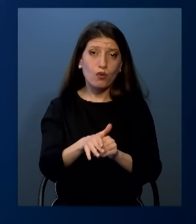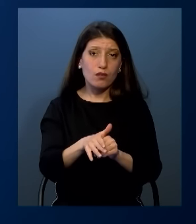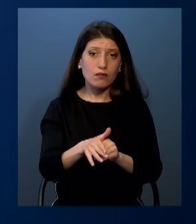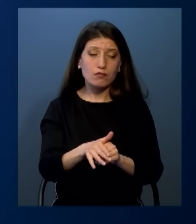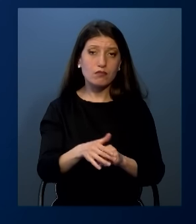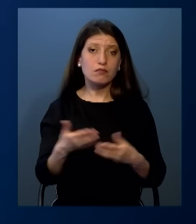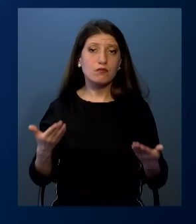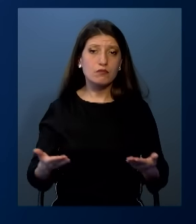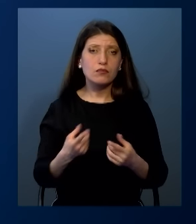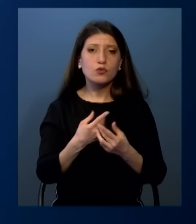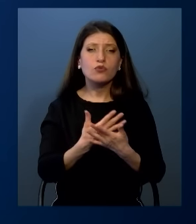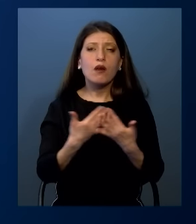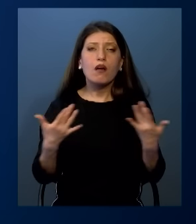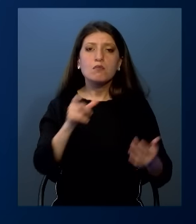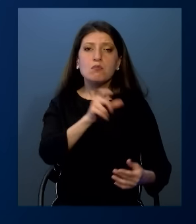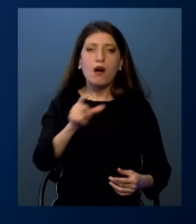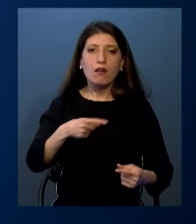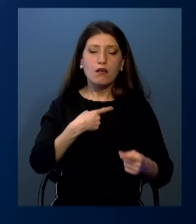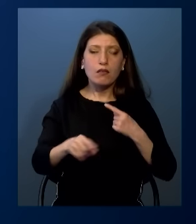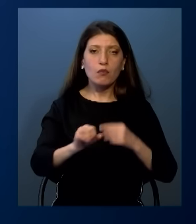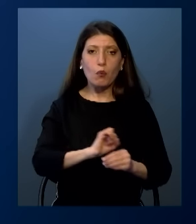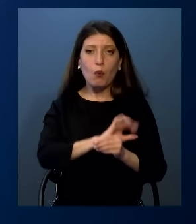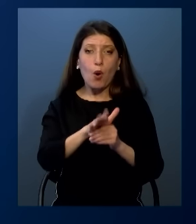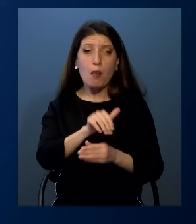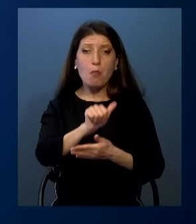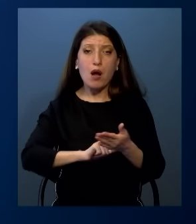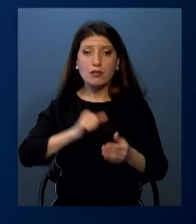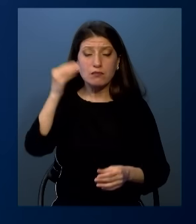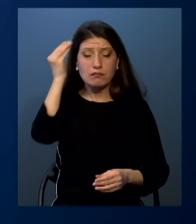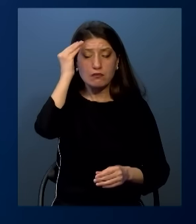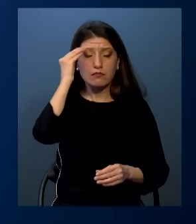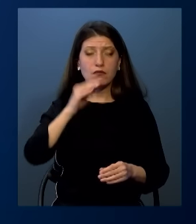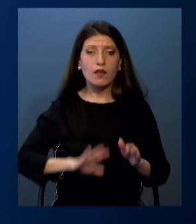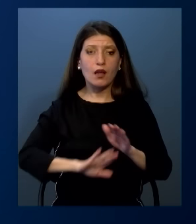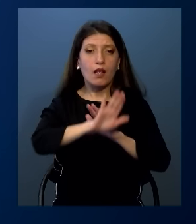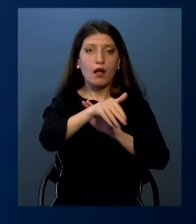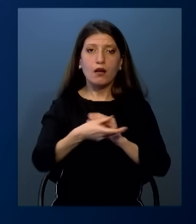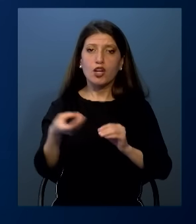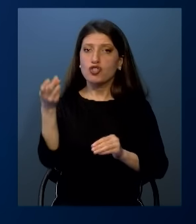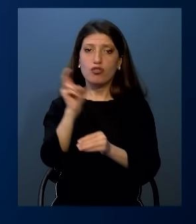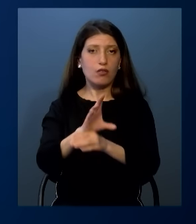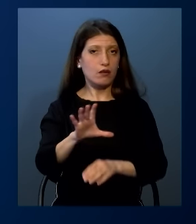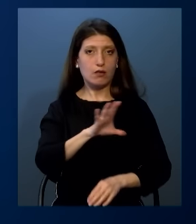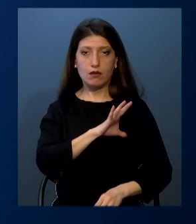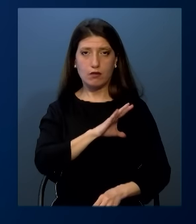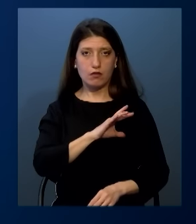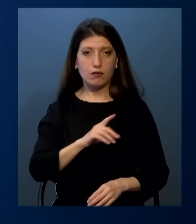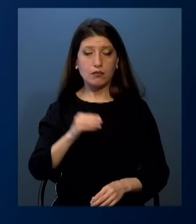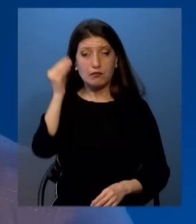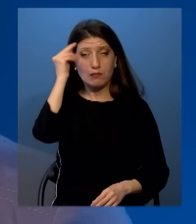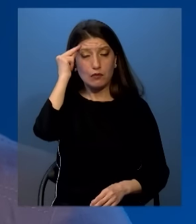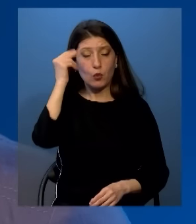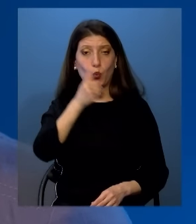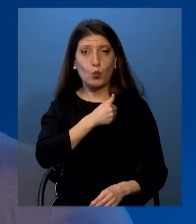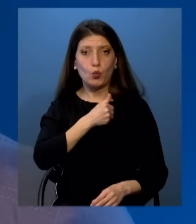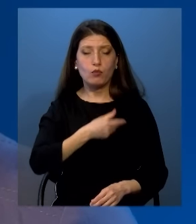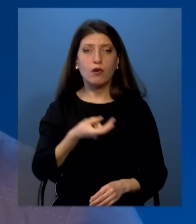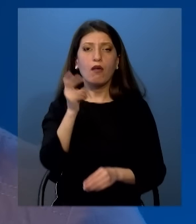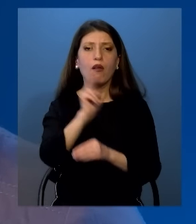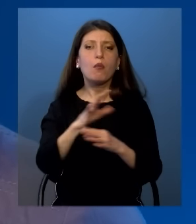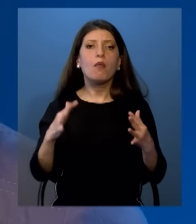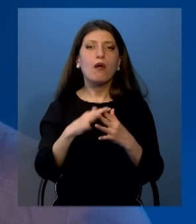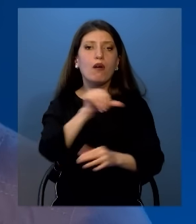Ի տարբերություն շատ շատերի, որ կորոնա պատճառաբանությամբ գնացել ու այլևս հետ չէին եկել, կամ իբր ուզում էին գնալ